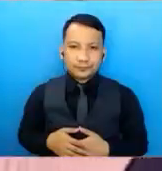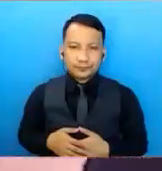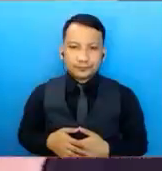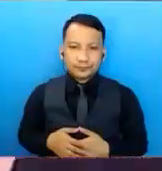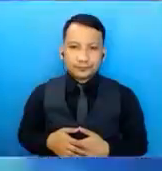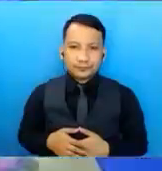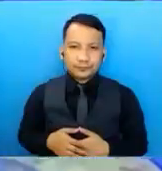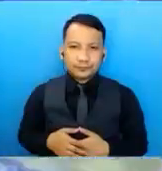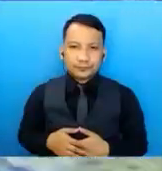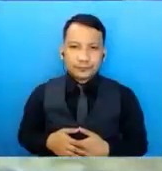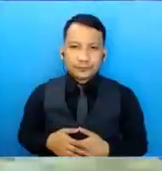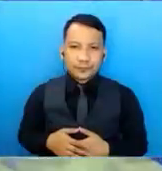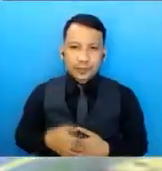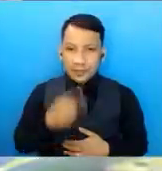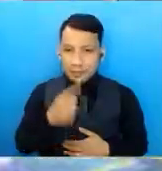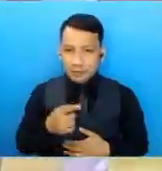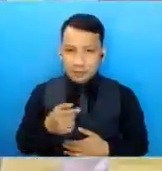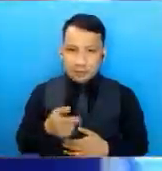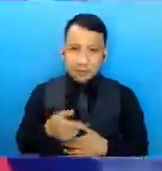pala.